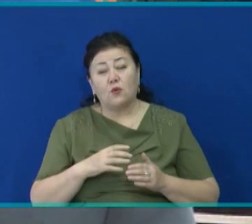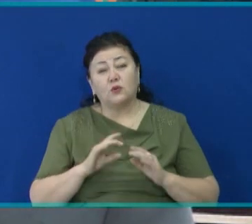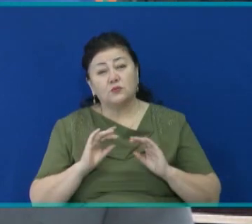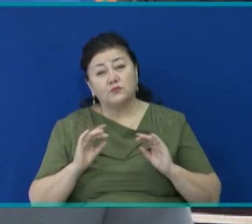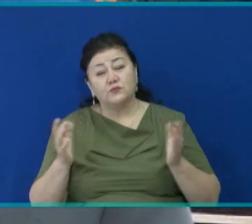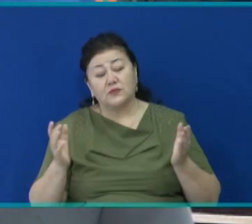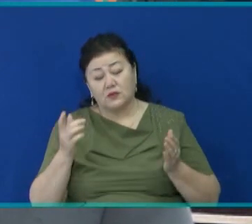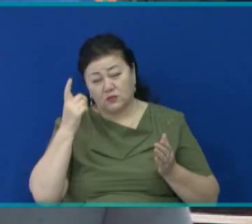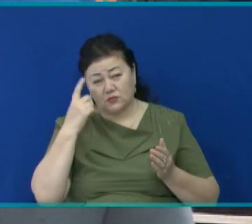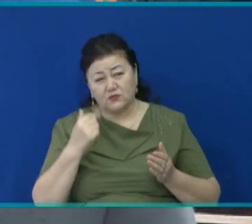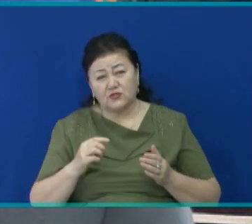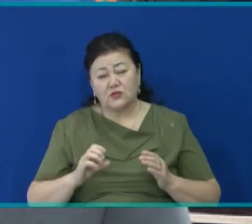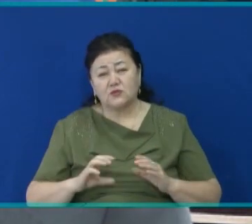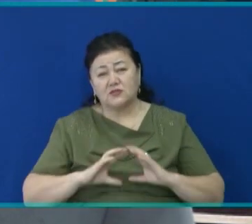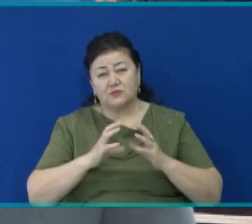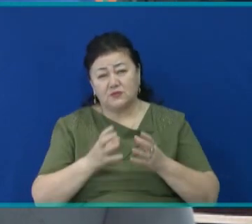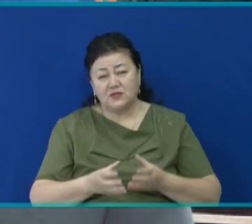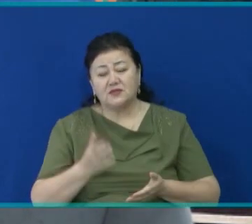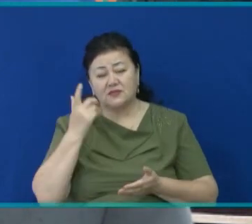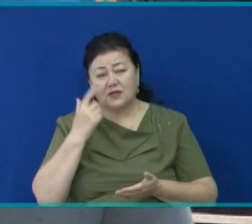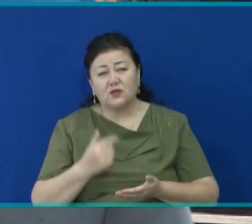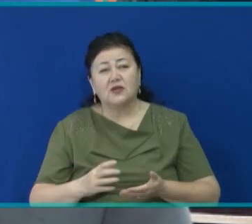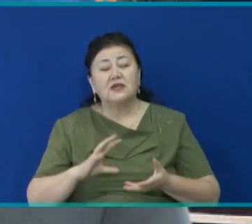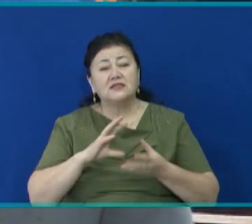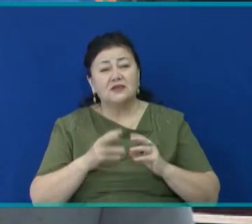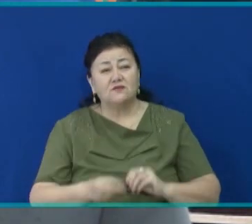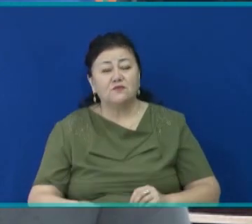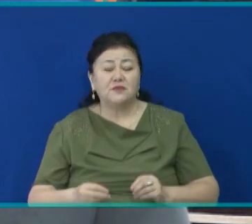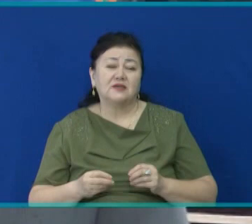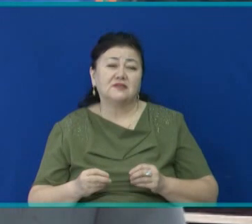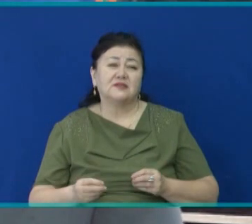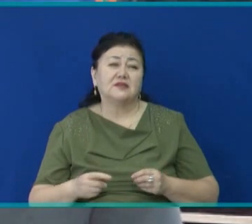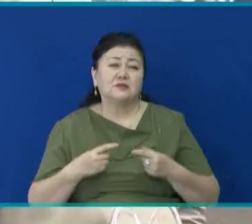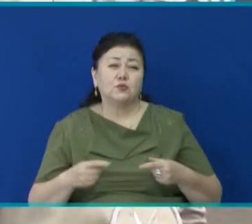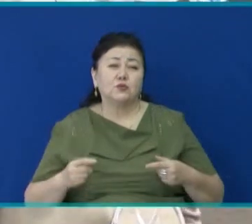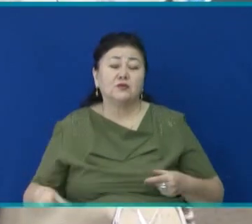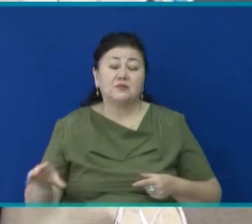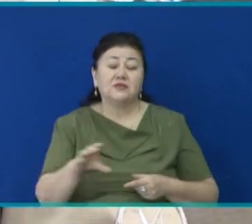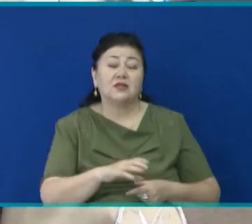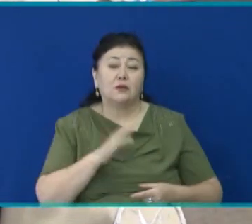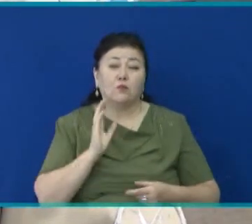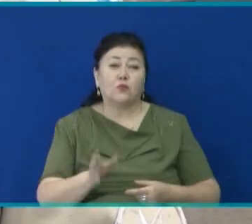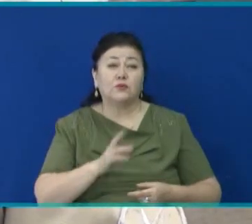за рубежом. Мы надеемся и дальше работать совместно с молодежью Содружества независимых государств.